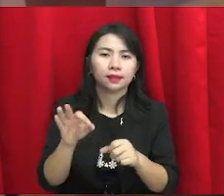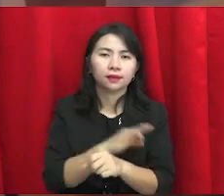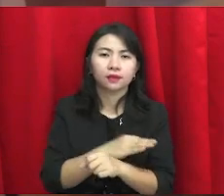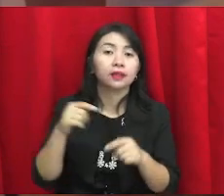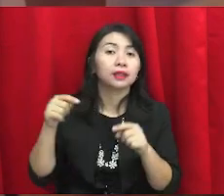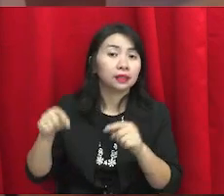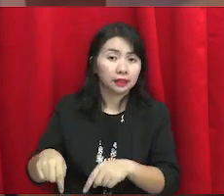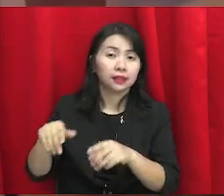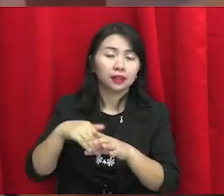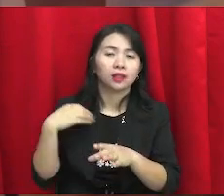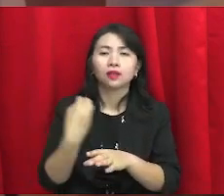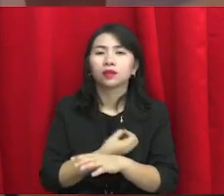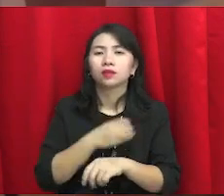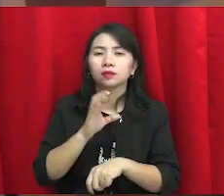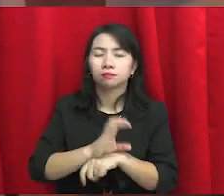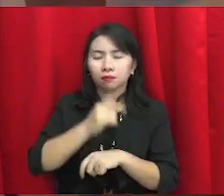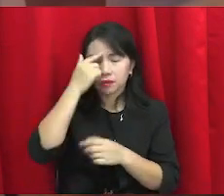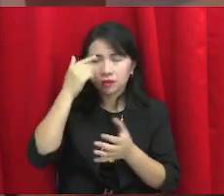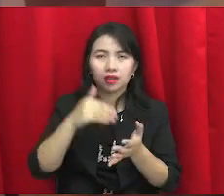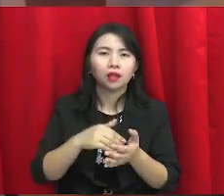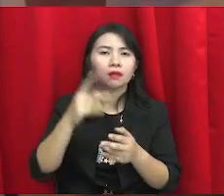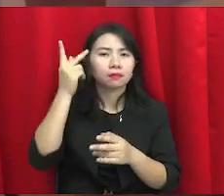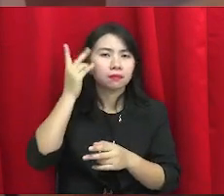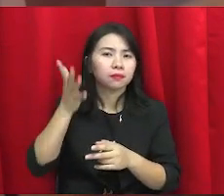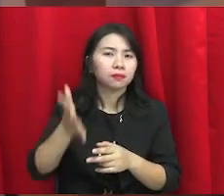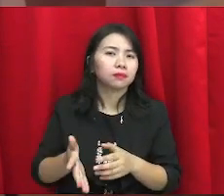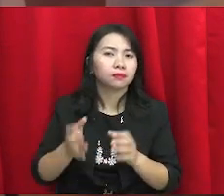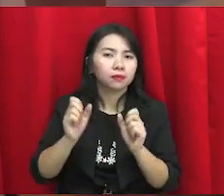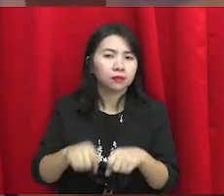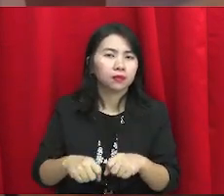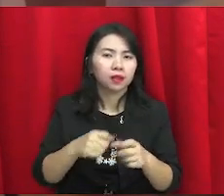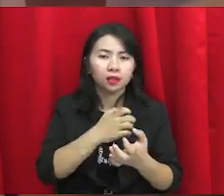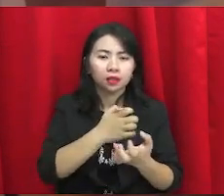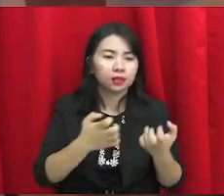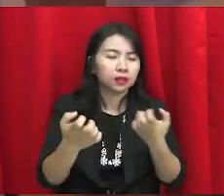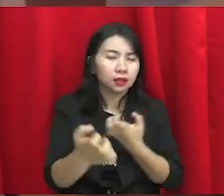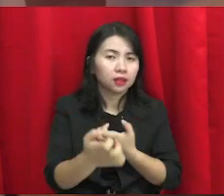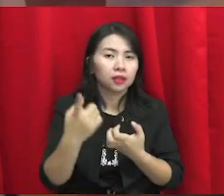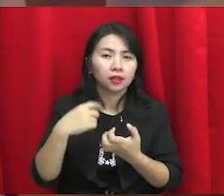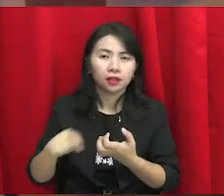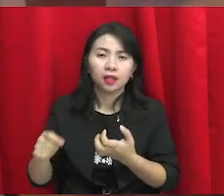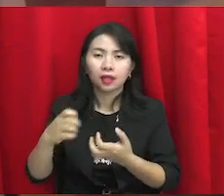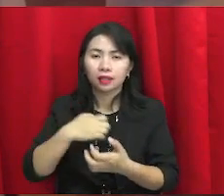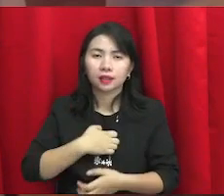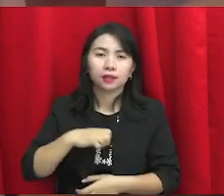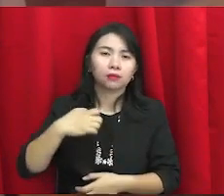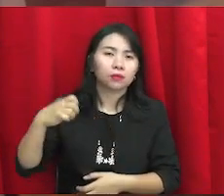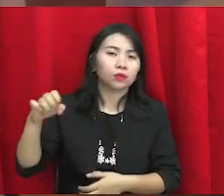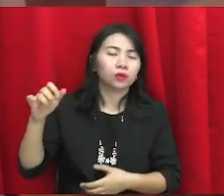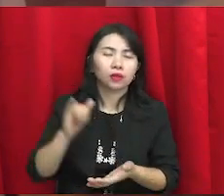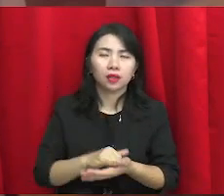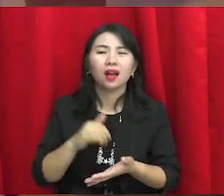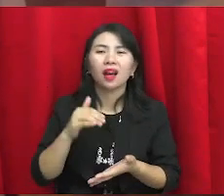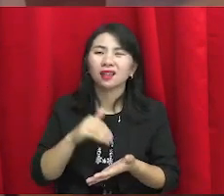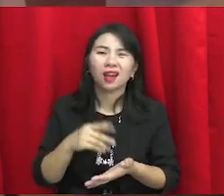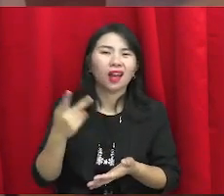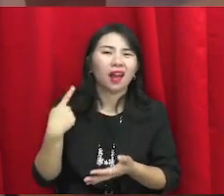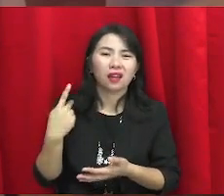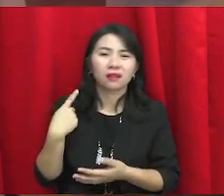simbahan. Kasi pwedeng mag-move ang pastor ng emotion na merong